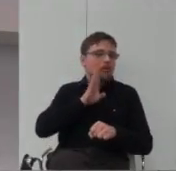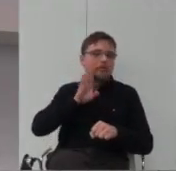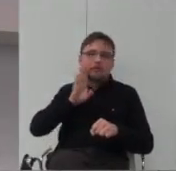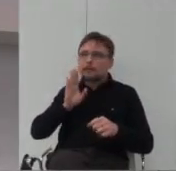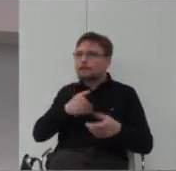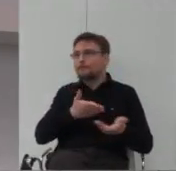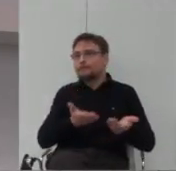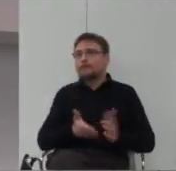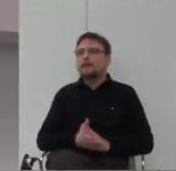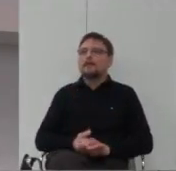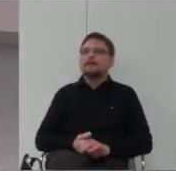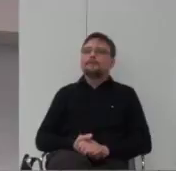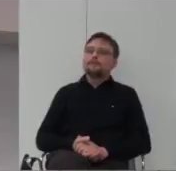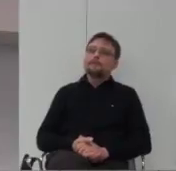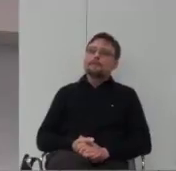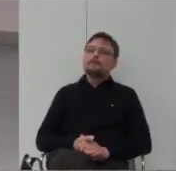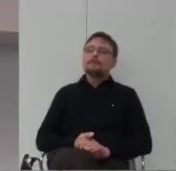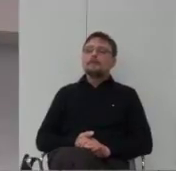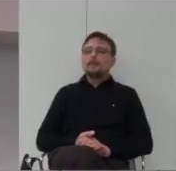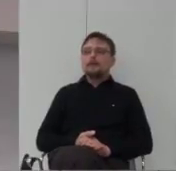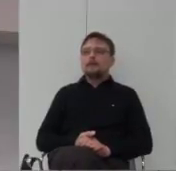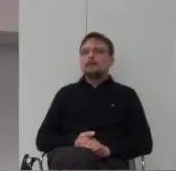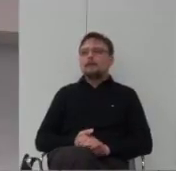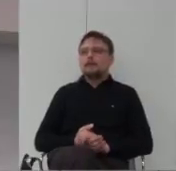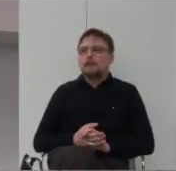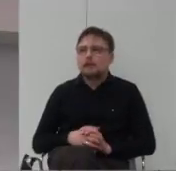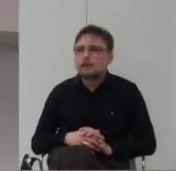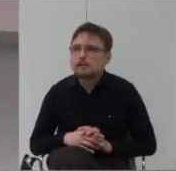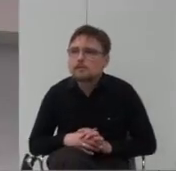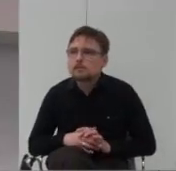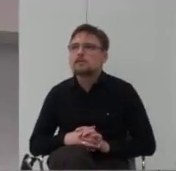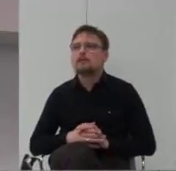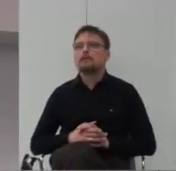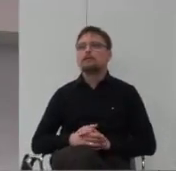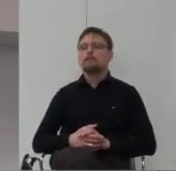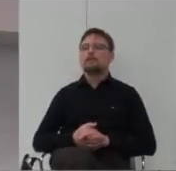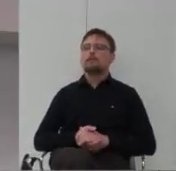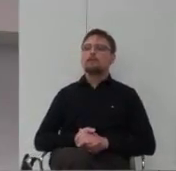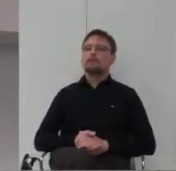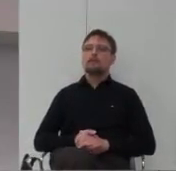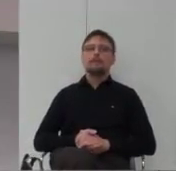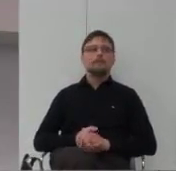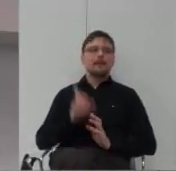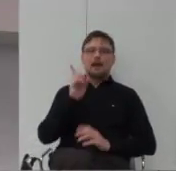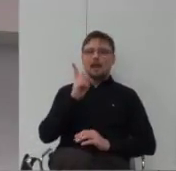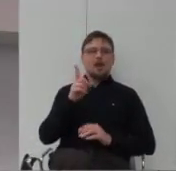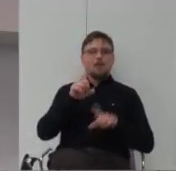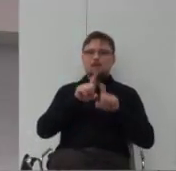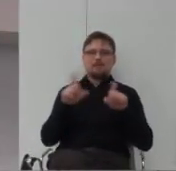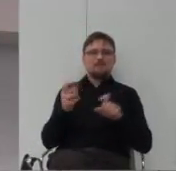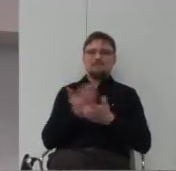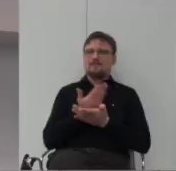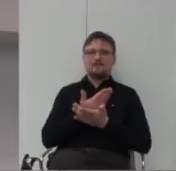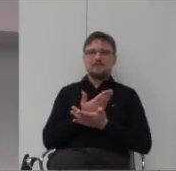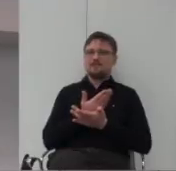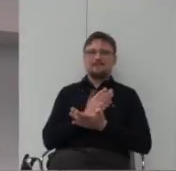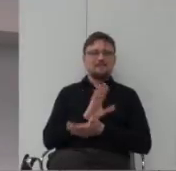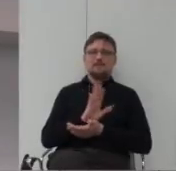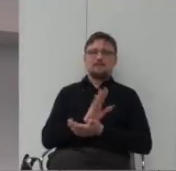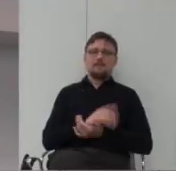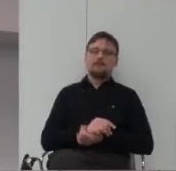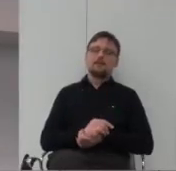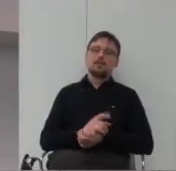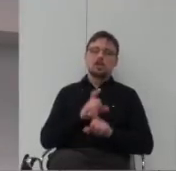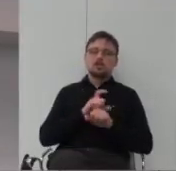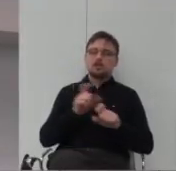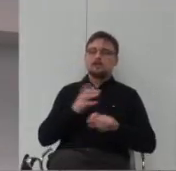wymiany doświadczeń z osobami z podobnej dziedziny. Jednak w ujęciu typologicznym ten obiekt nie przynosi nam